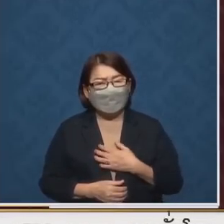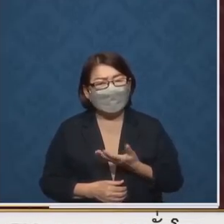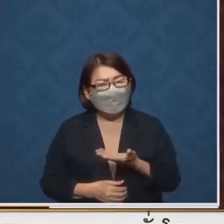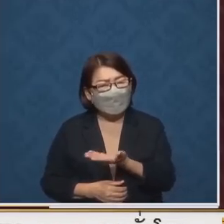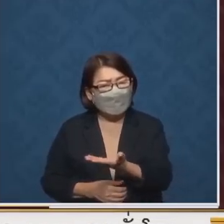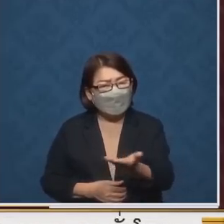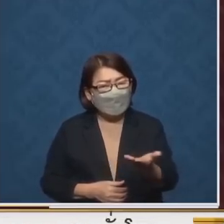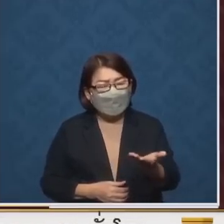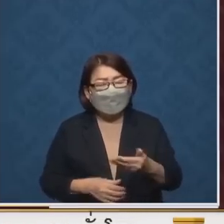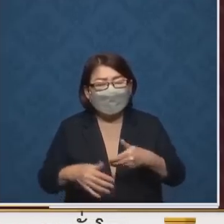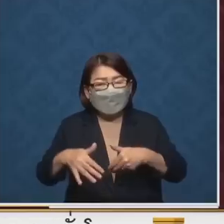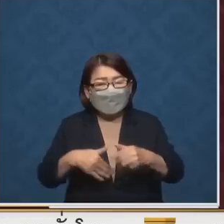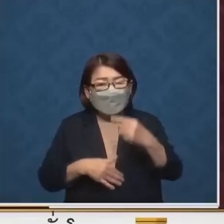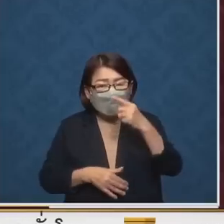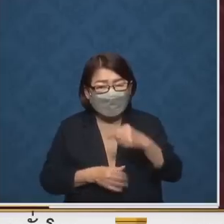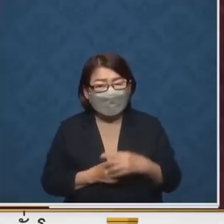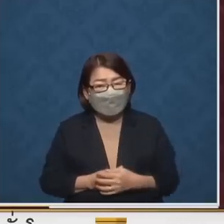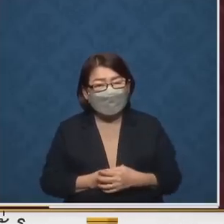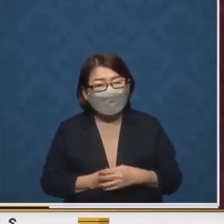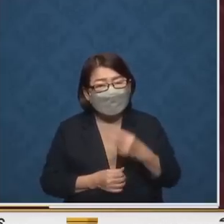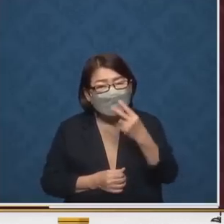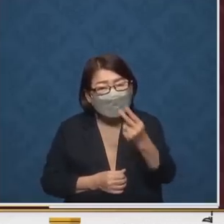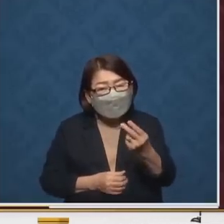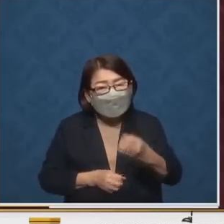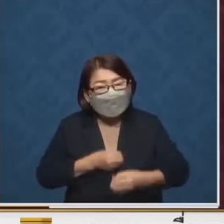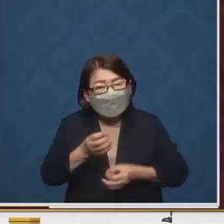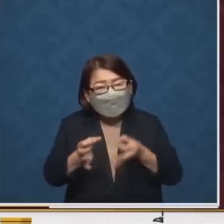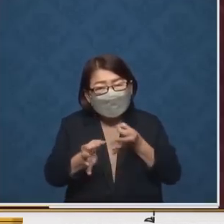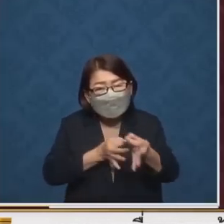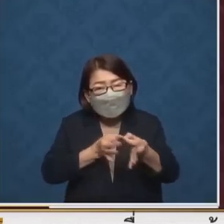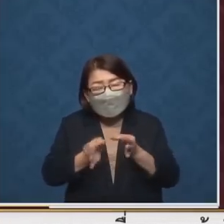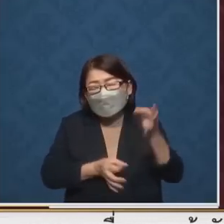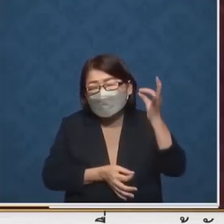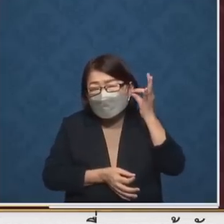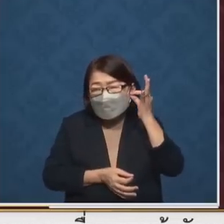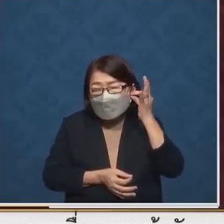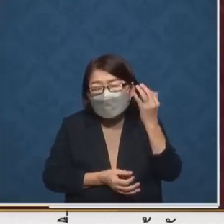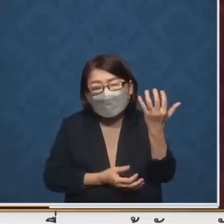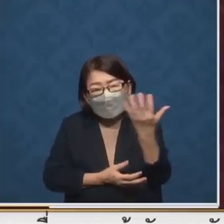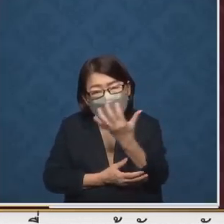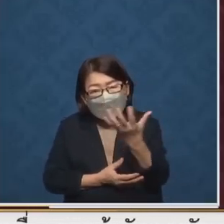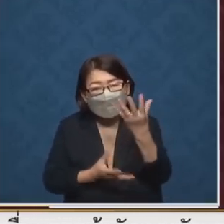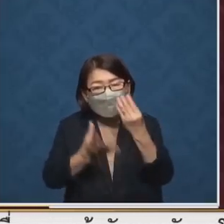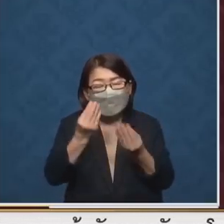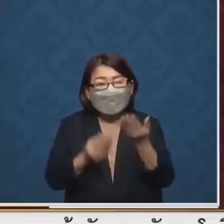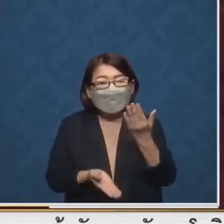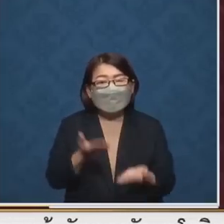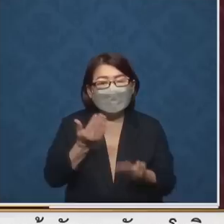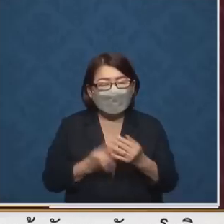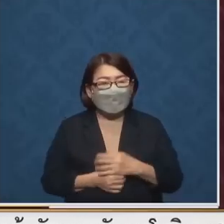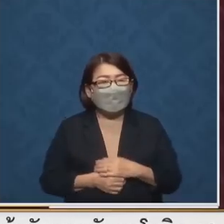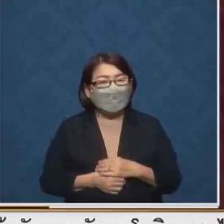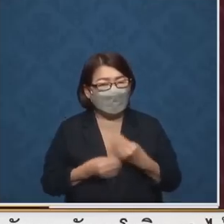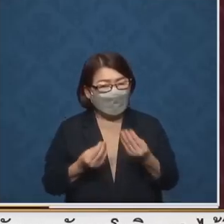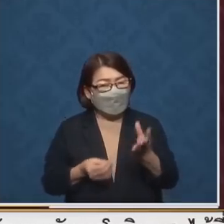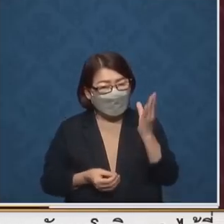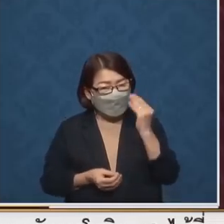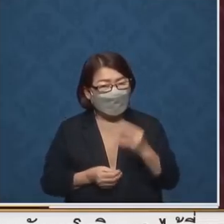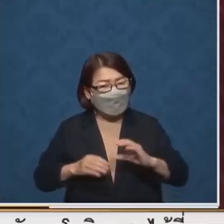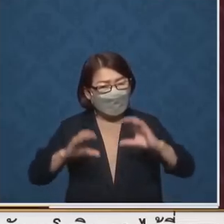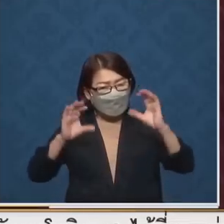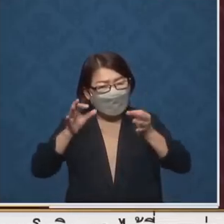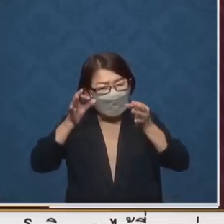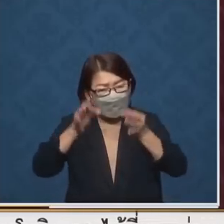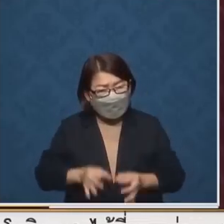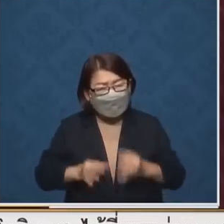ไทย ทได้มีโอกาศฟังการแพปลายไม่วาจะโดยตรงโดยอ้อม คือรัฒบาลไทยตัสินใจผิดทราตรง